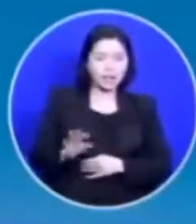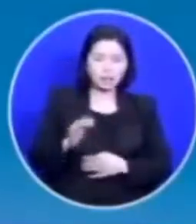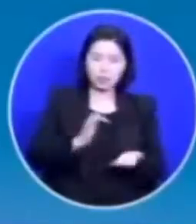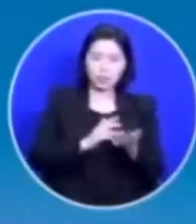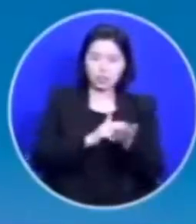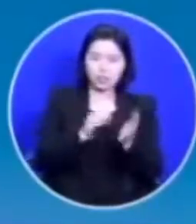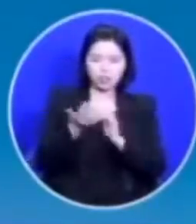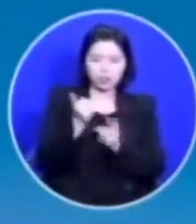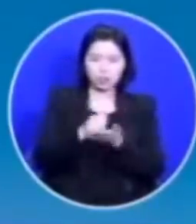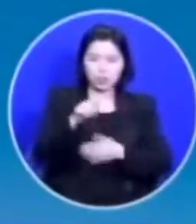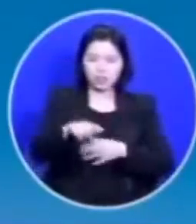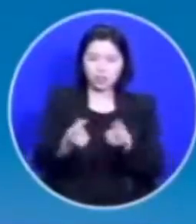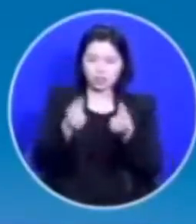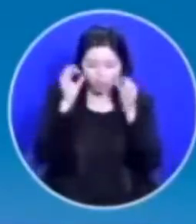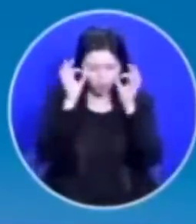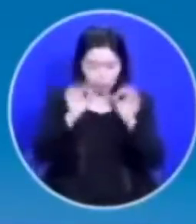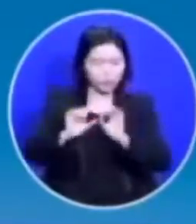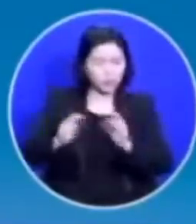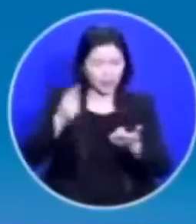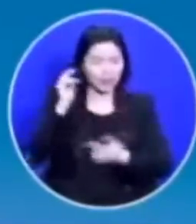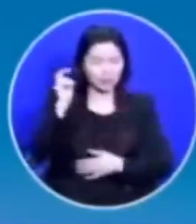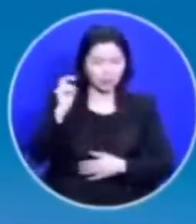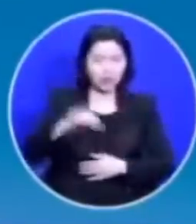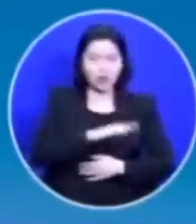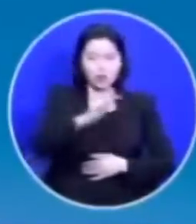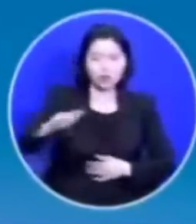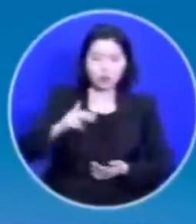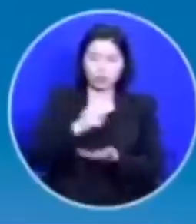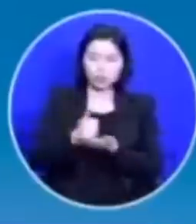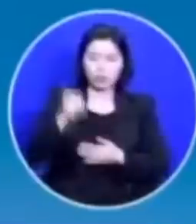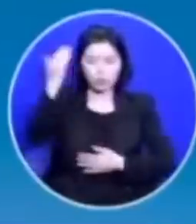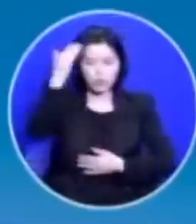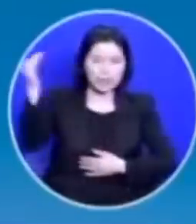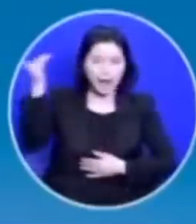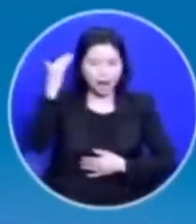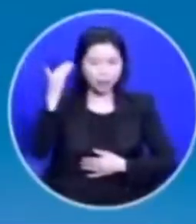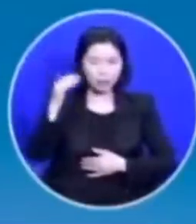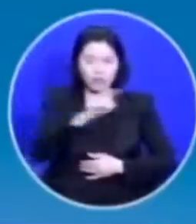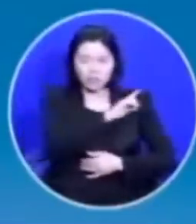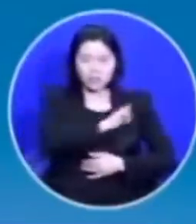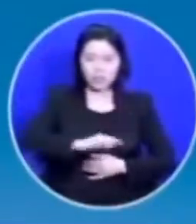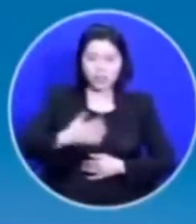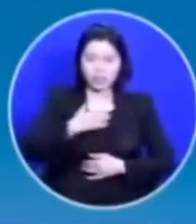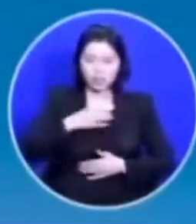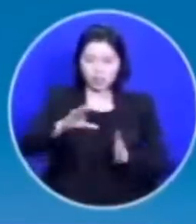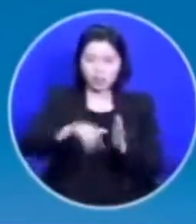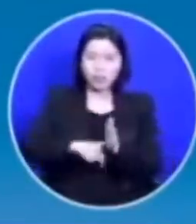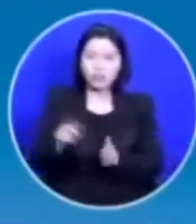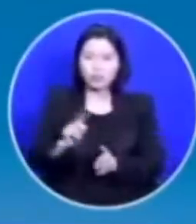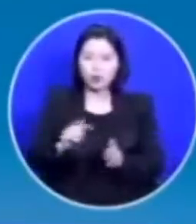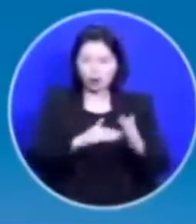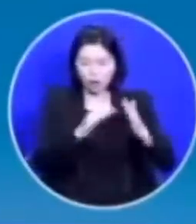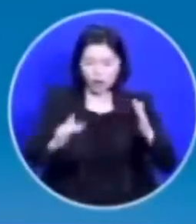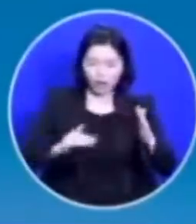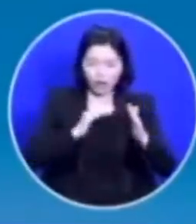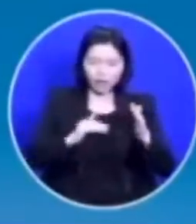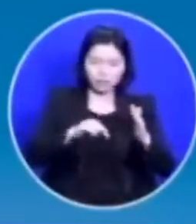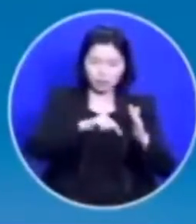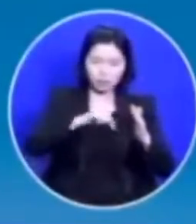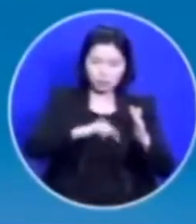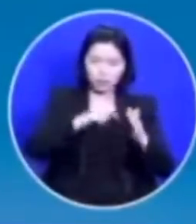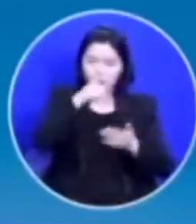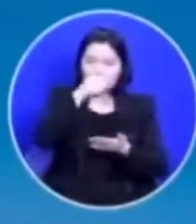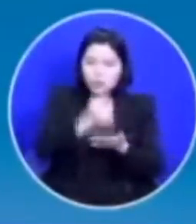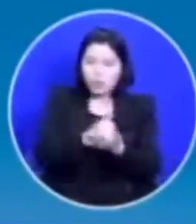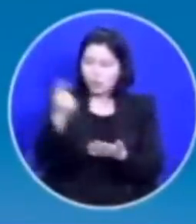거라고 저는 생각합니다 우리 주님이 우리 대한민국의 가장 큰 위기는 가정 안에 죄가 들어와 있다는